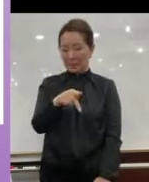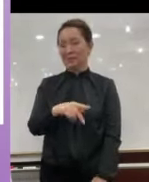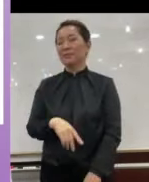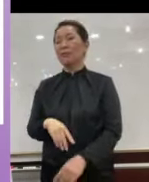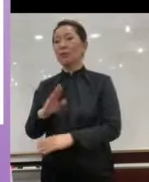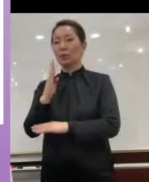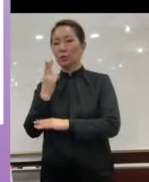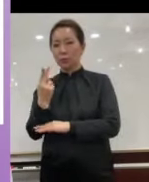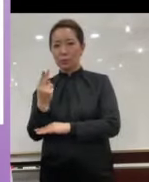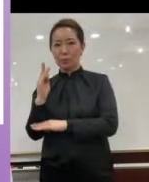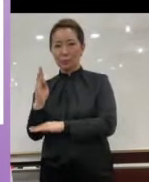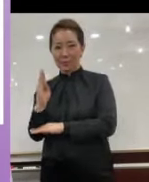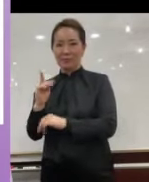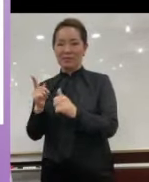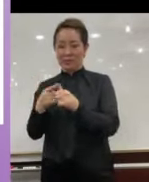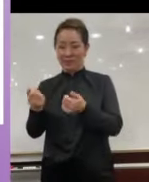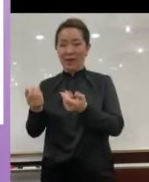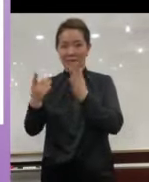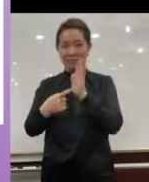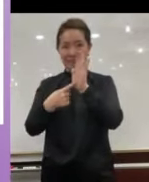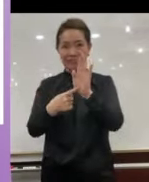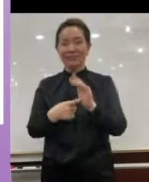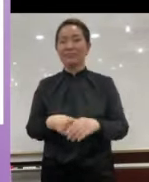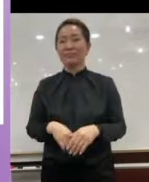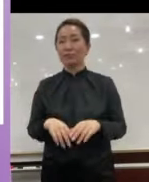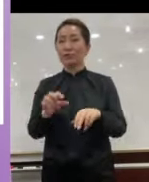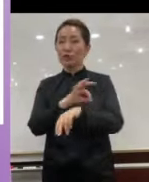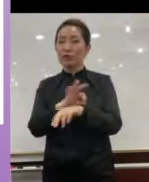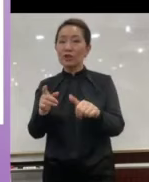бол нэрийг гаргаж ирсэн.